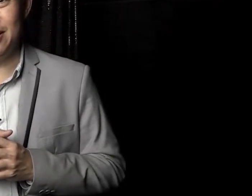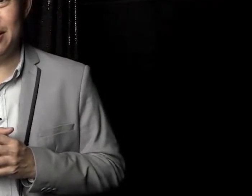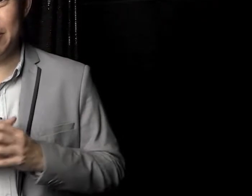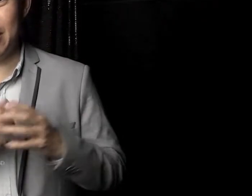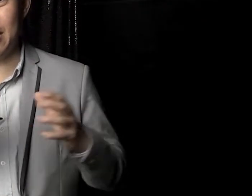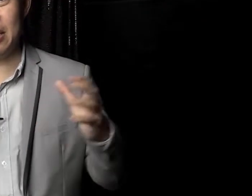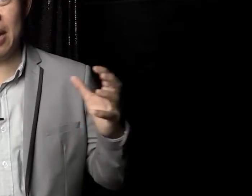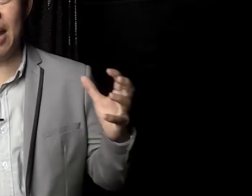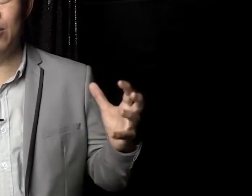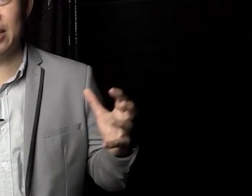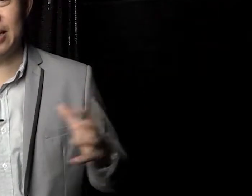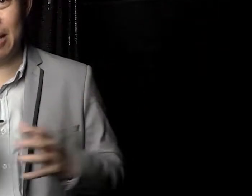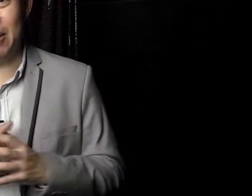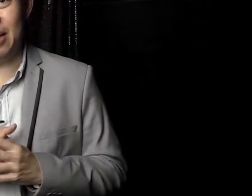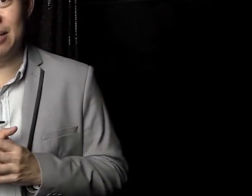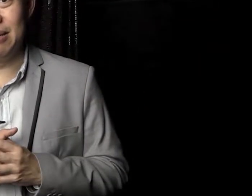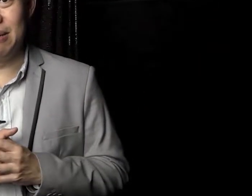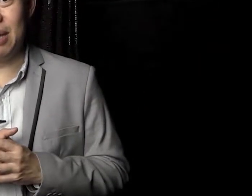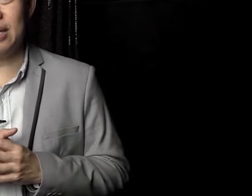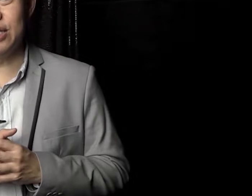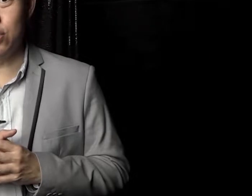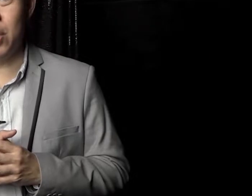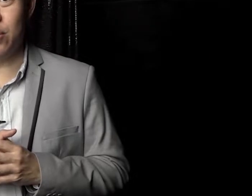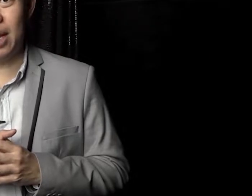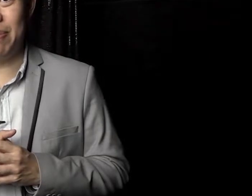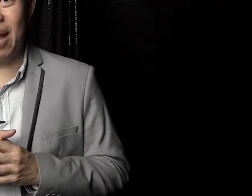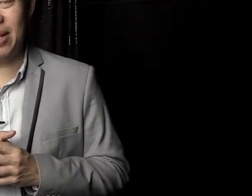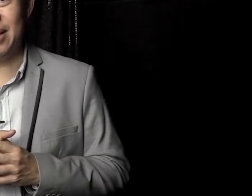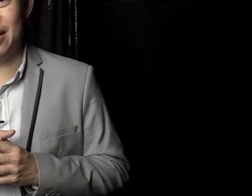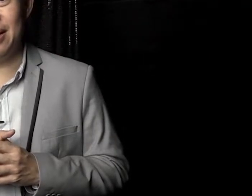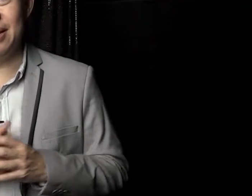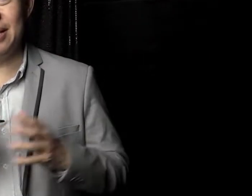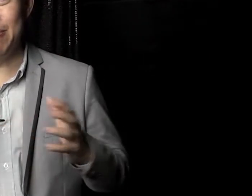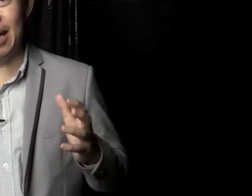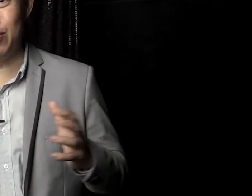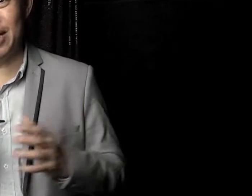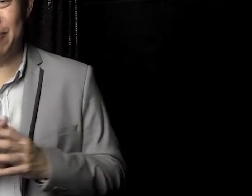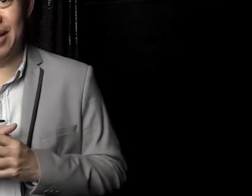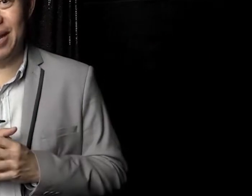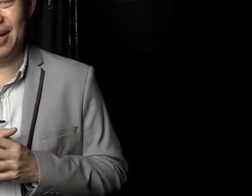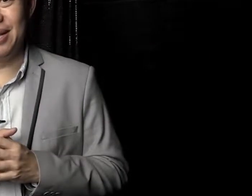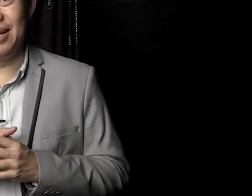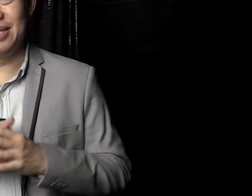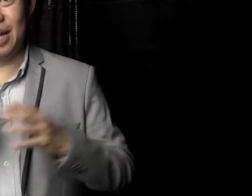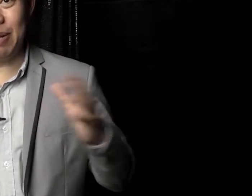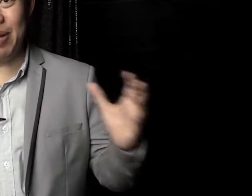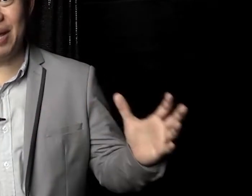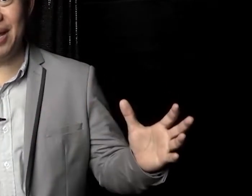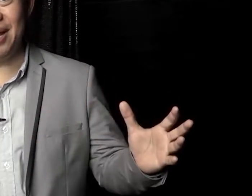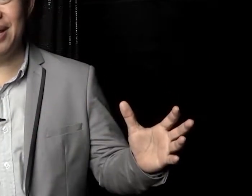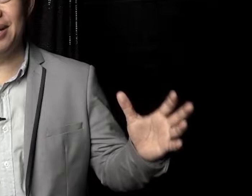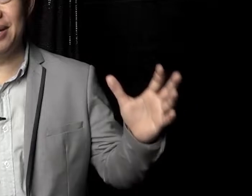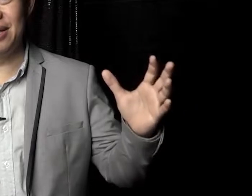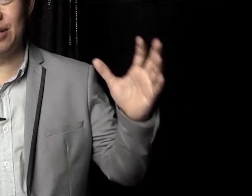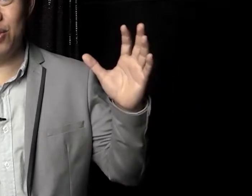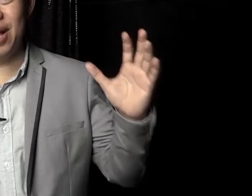Tuhan. Di mana ada kehausan dan kelaparan, maka di situ juga Tuhan akan melawat kita dimanapun kita berada. Selamat